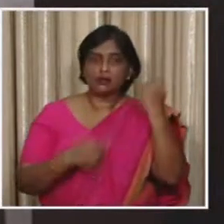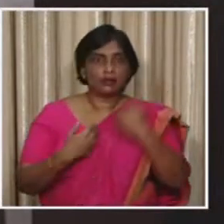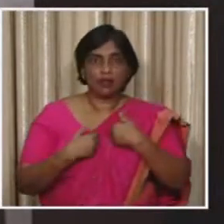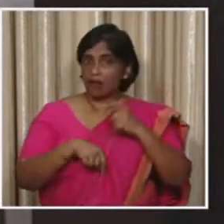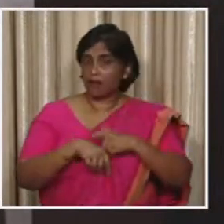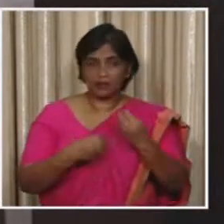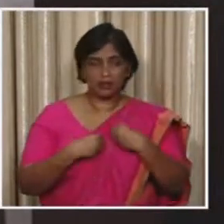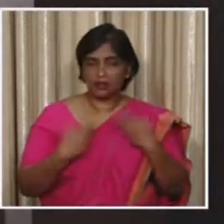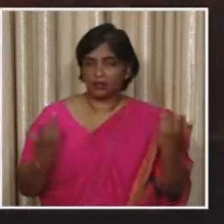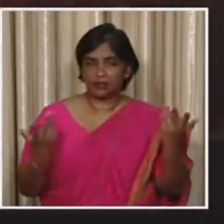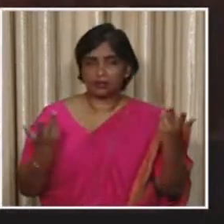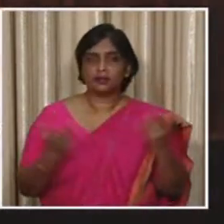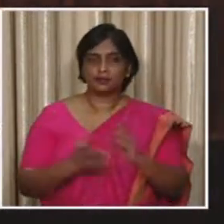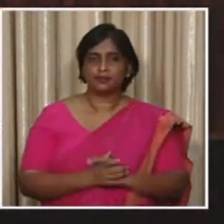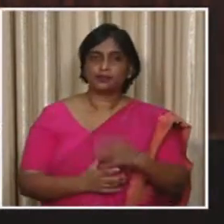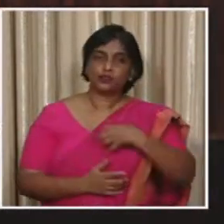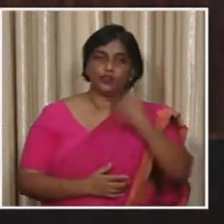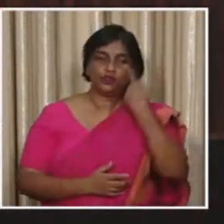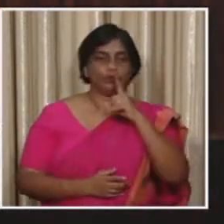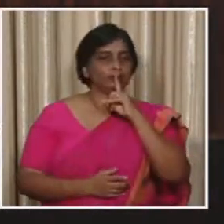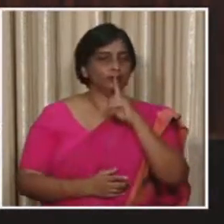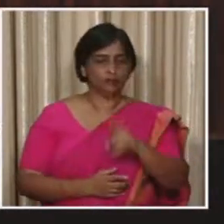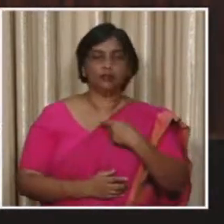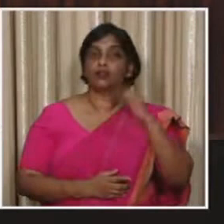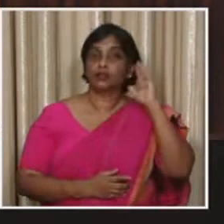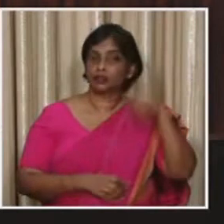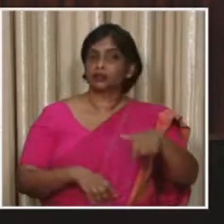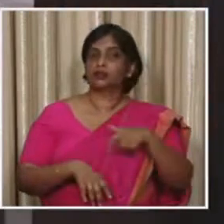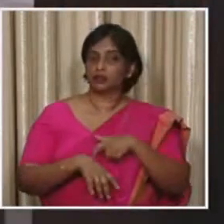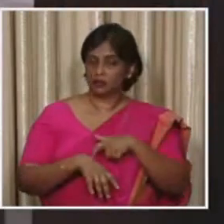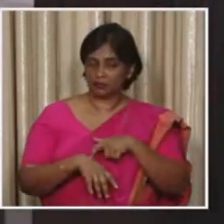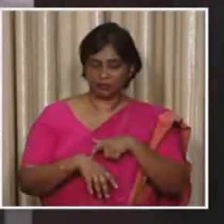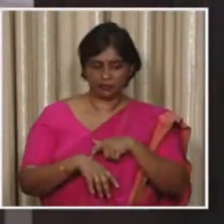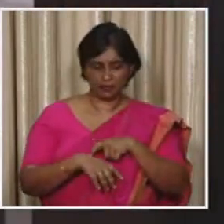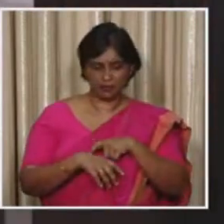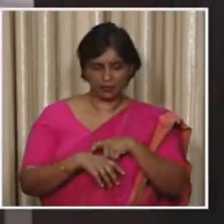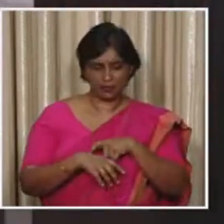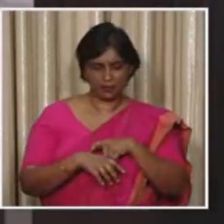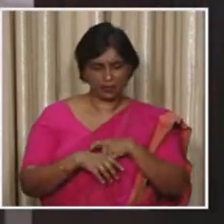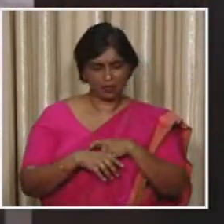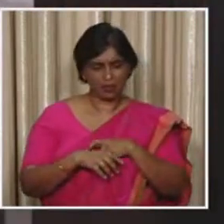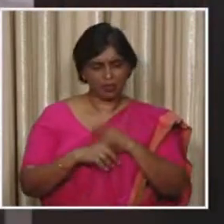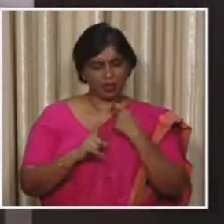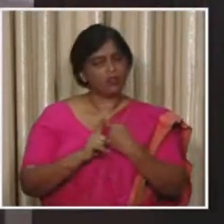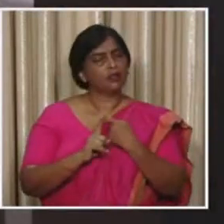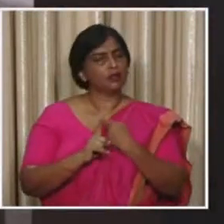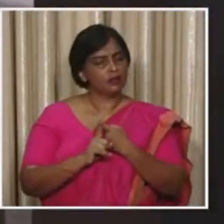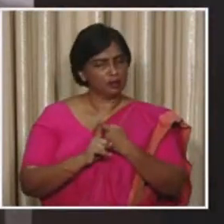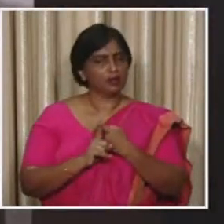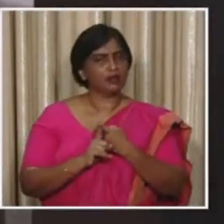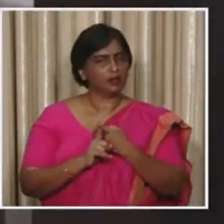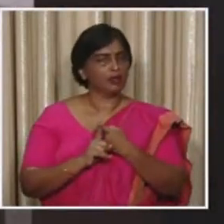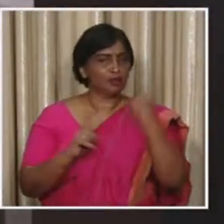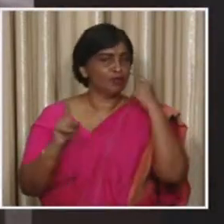ඒකට අවසරයක් නැහැ. අපි වෙනම ශෝක යෝජනාවක් ඉදිරිපත් කරනවා. මම විශේෂයෙන්ම මේ අවස්ථාවේ සම්බන්ධන් මැතිතුමා ගැන කතාවට